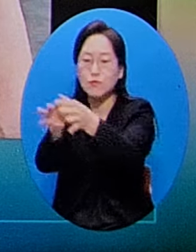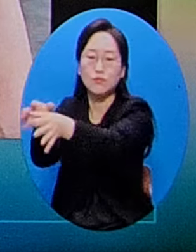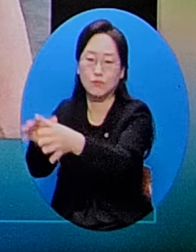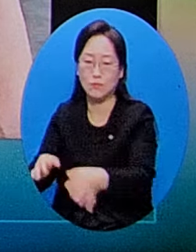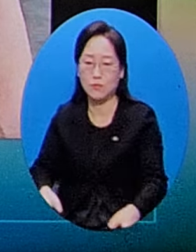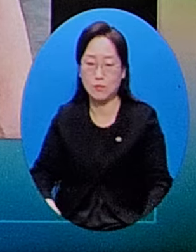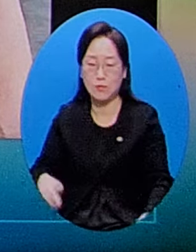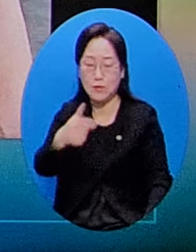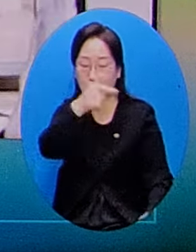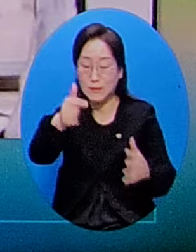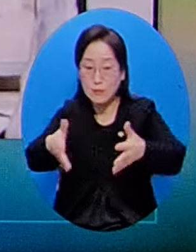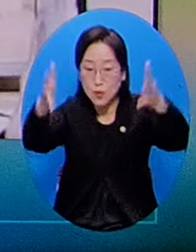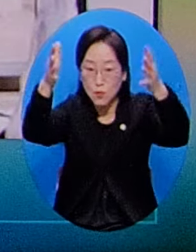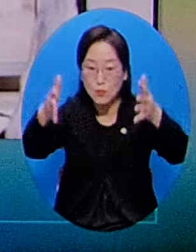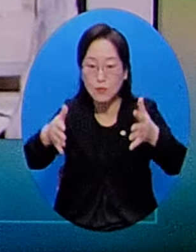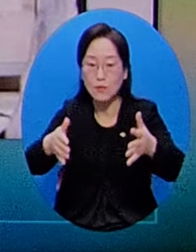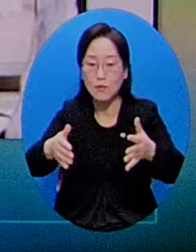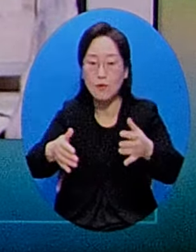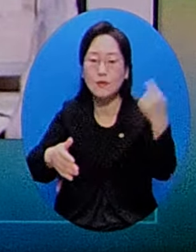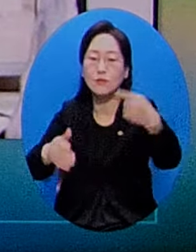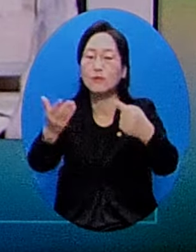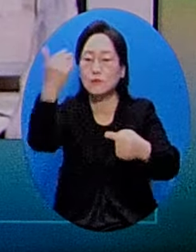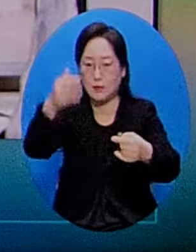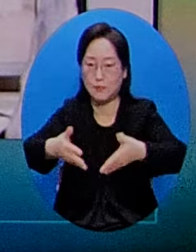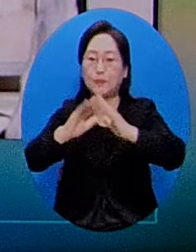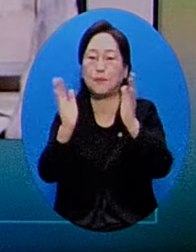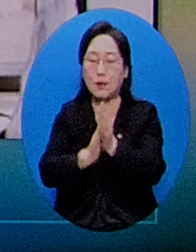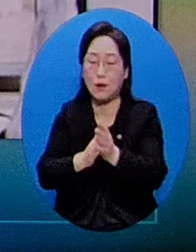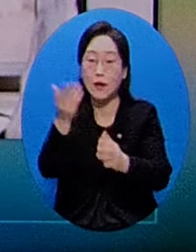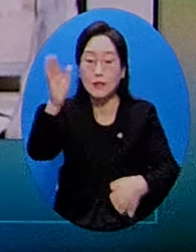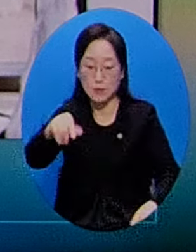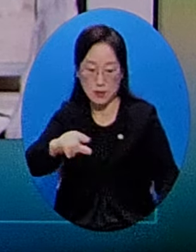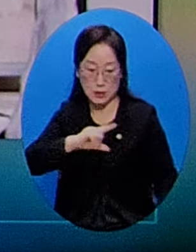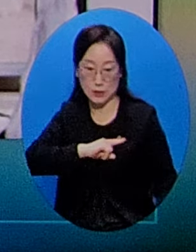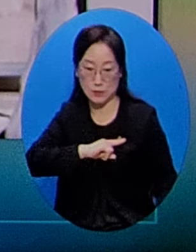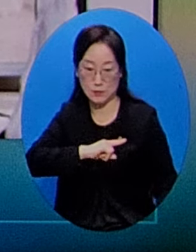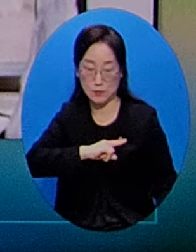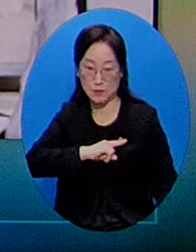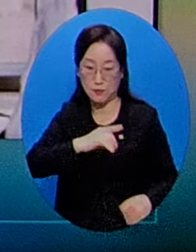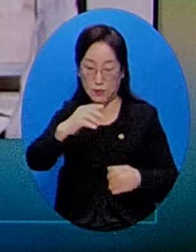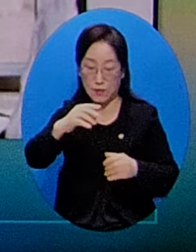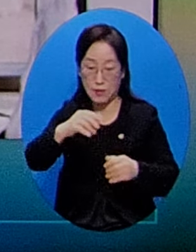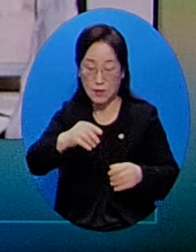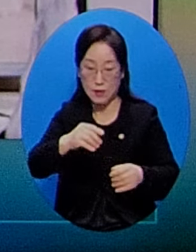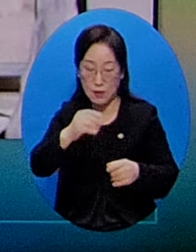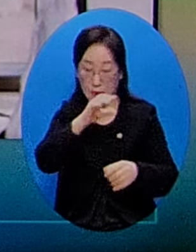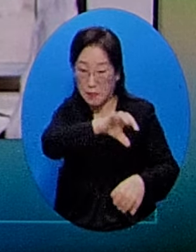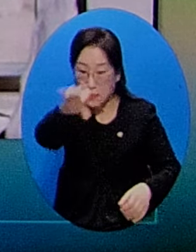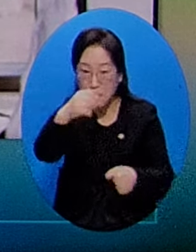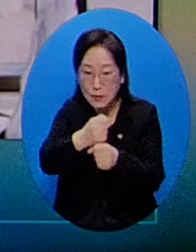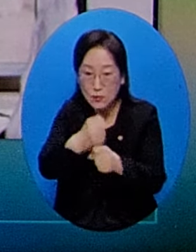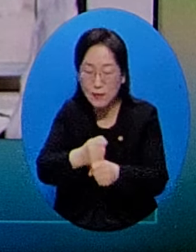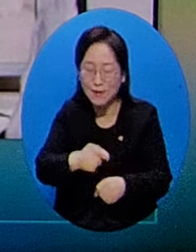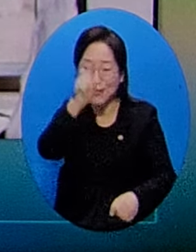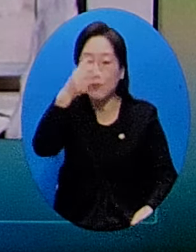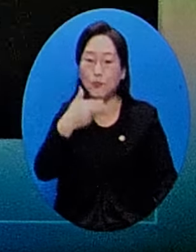큰 건물을 천 개를 넘게 지었는데 단 하나의 건물도 자기 이름이 없습니다. 그의 손목지